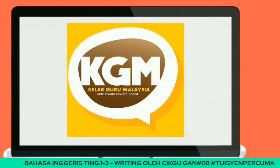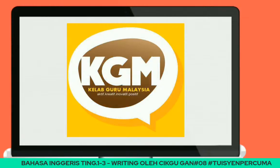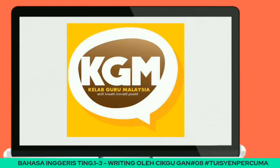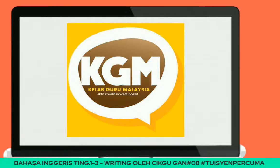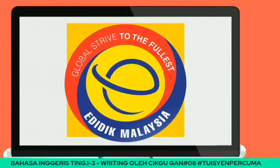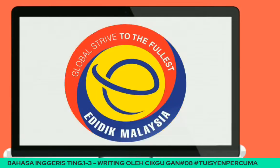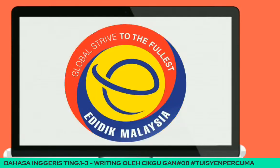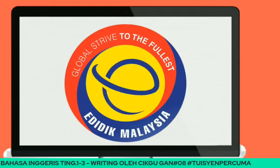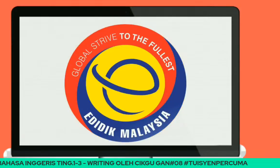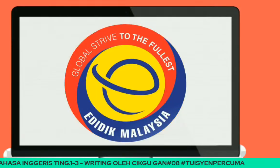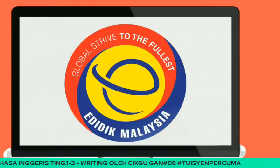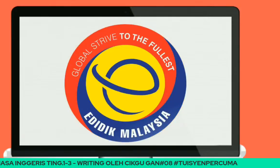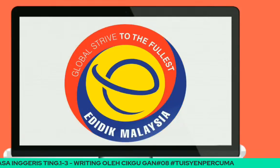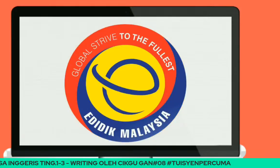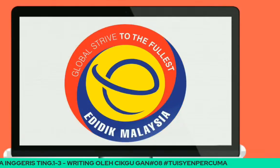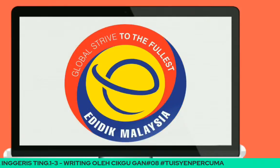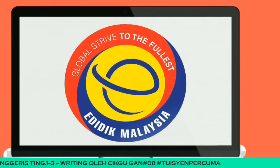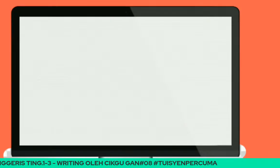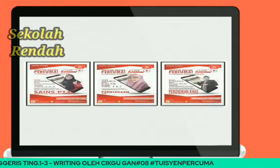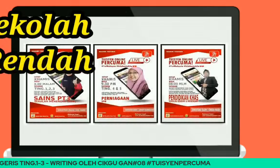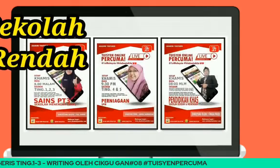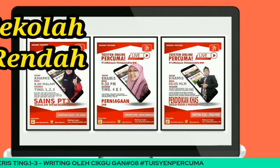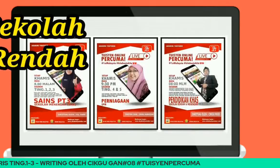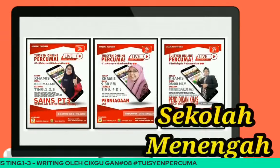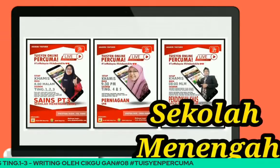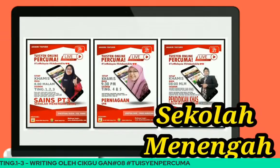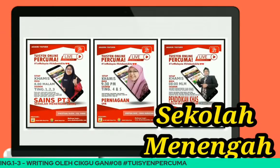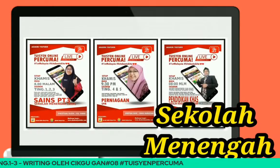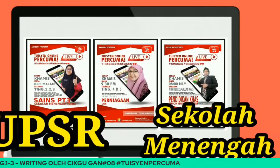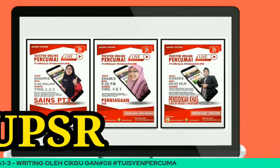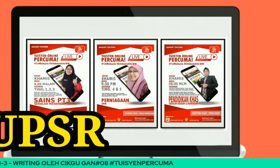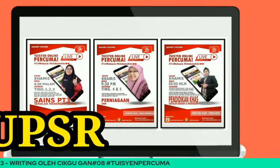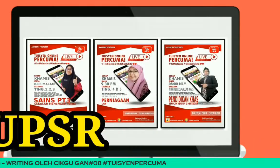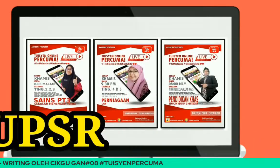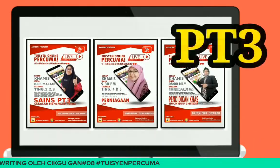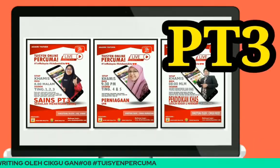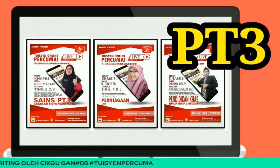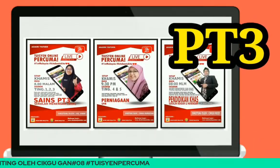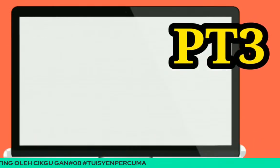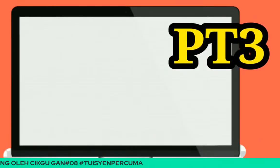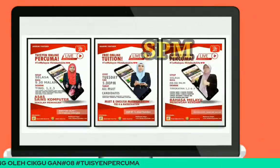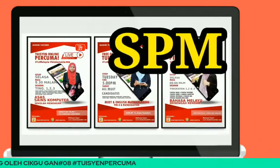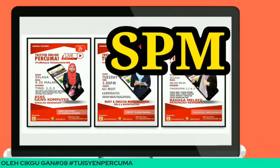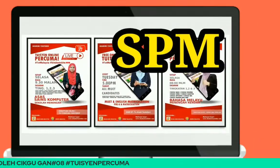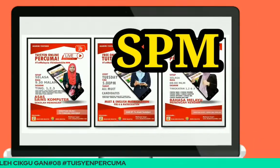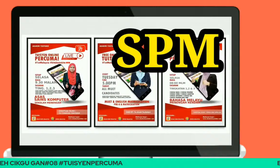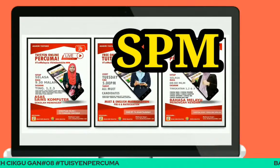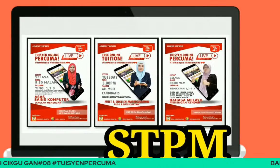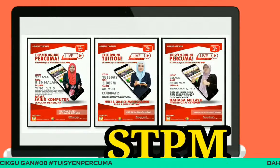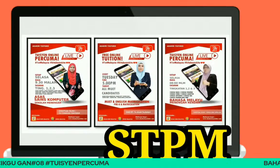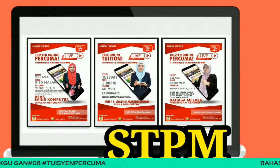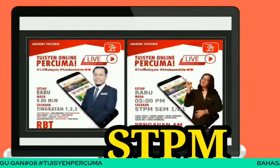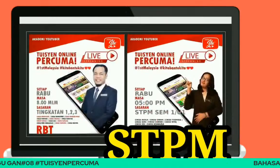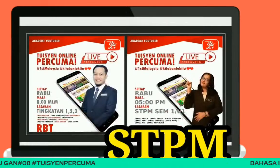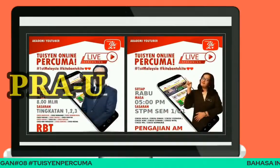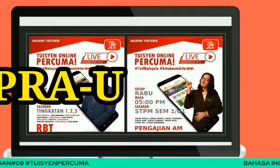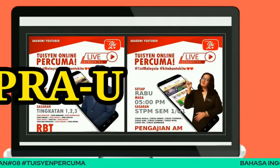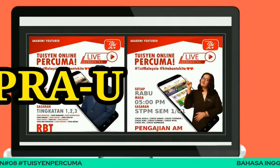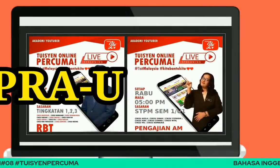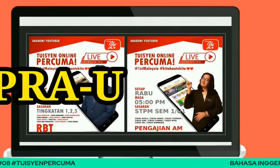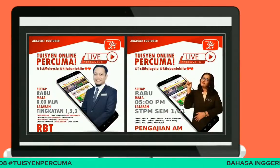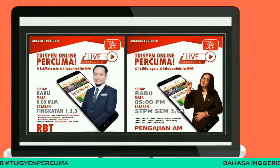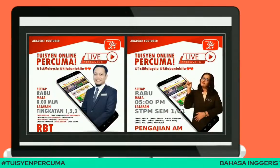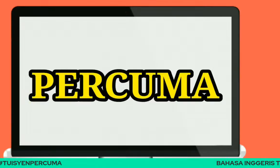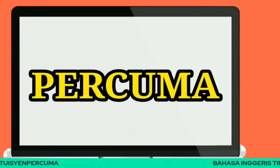dengan kerjasama Kelab Guru Malaysia dan E-Didik Malaysia mengadakan kelas tuition online. Semua peringkat